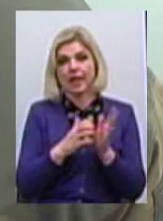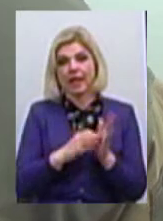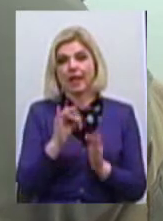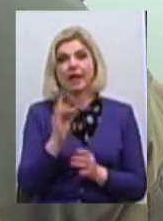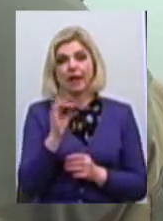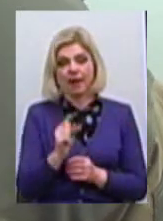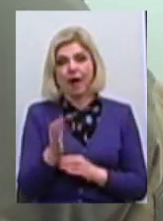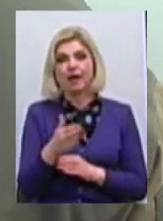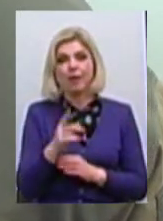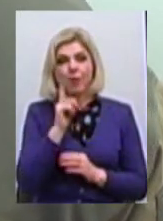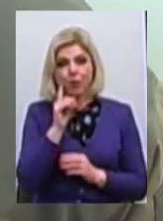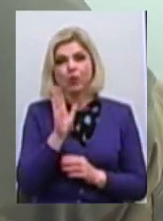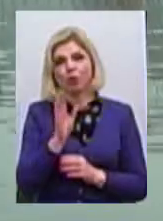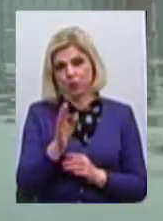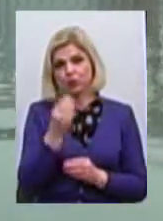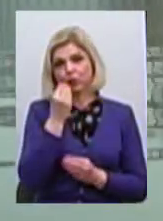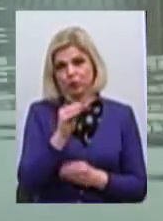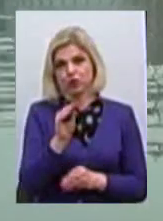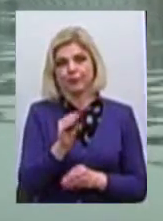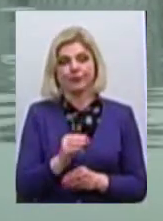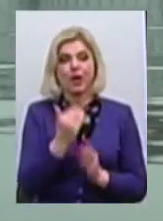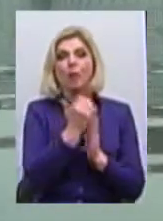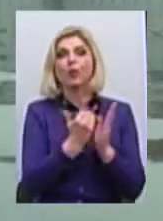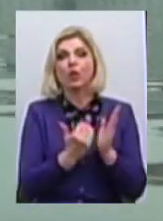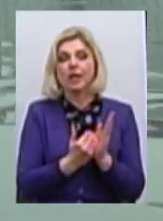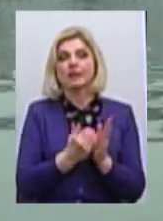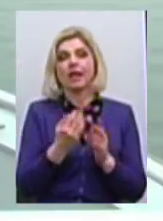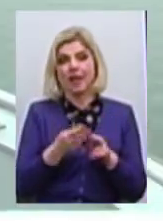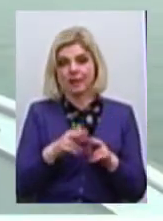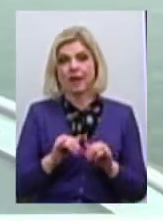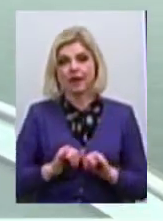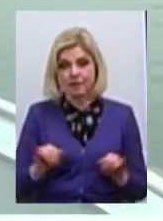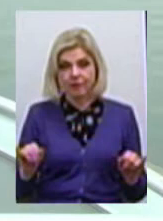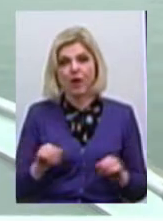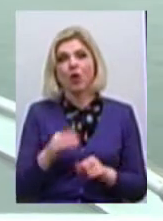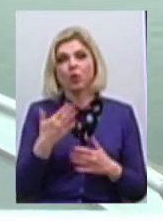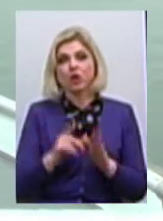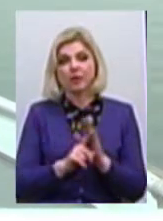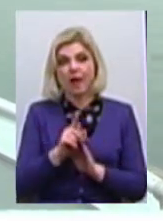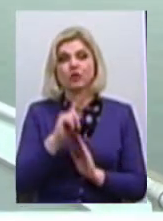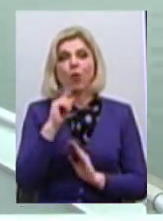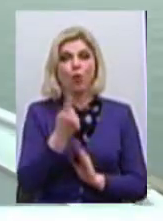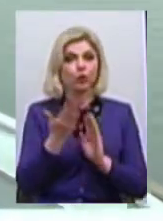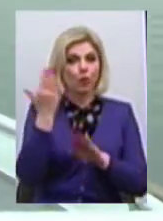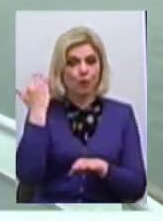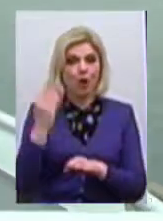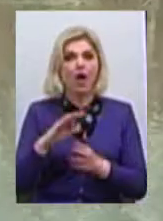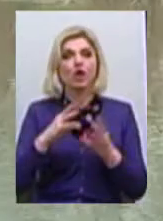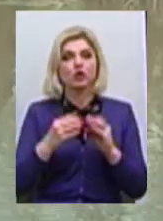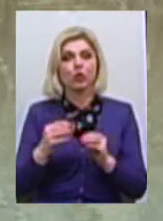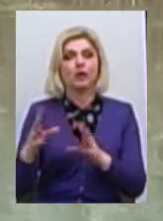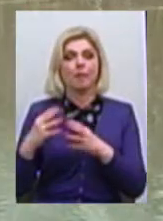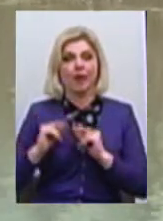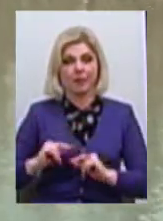молоді риб буде поліпшена. Програма нерестовища на обласному рівні запроваджена рік тому. Це результат співпраці